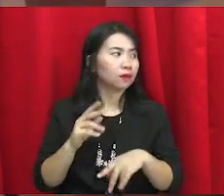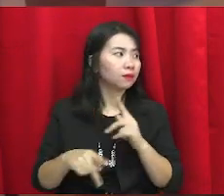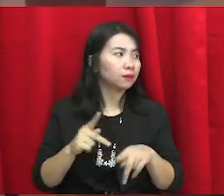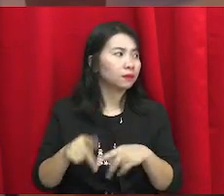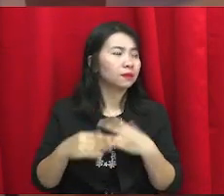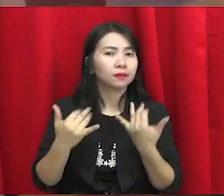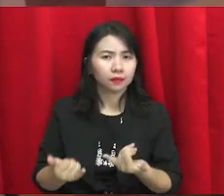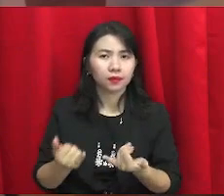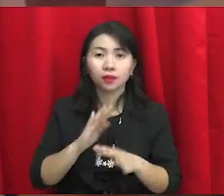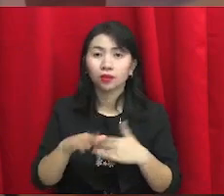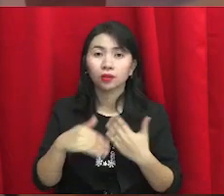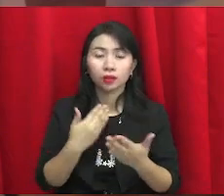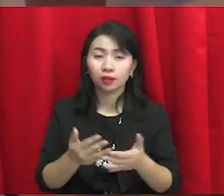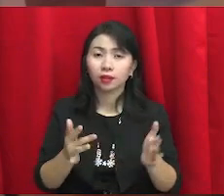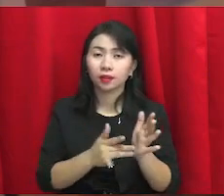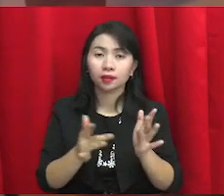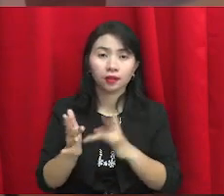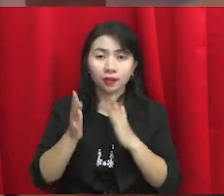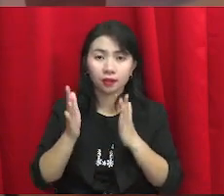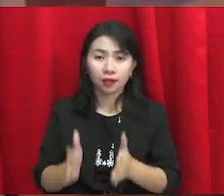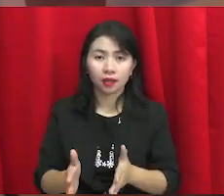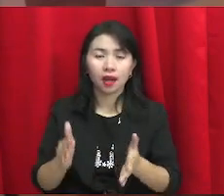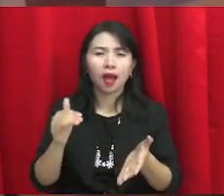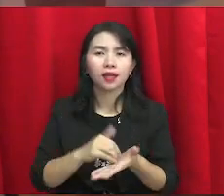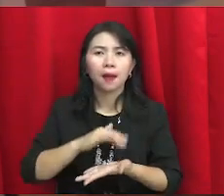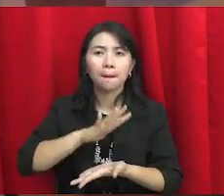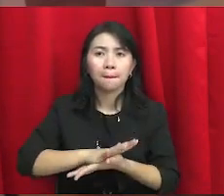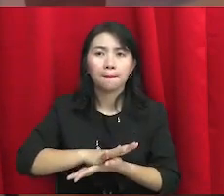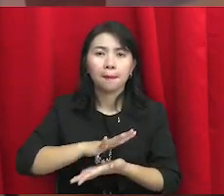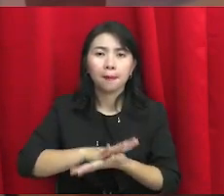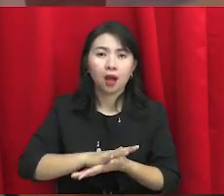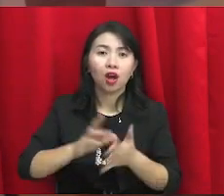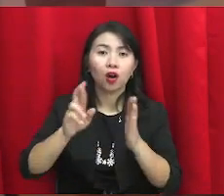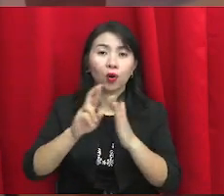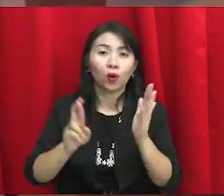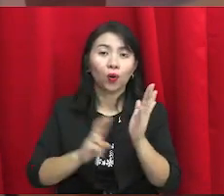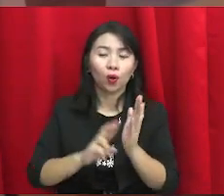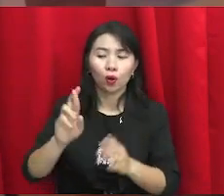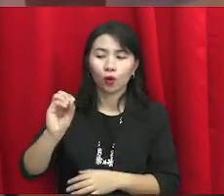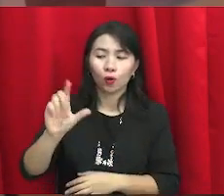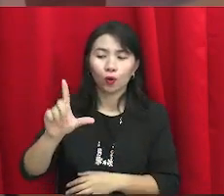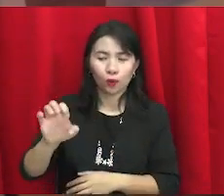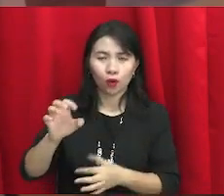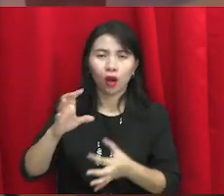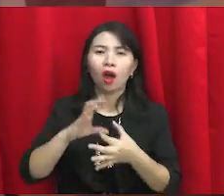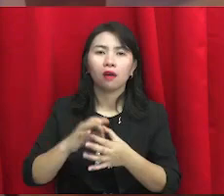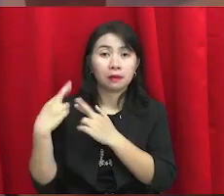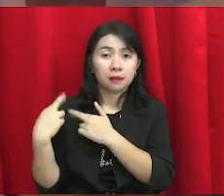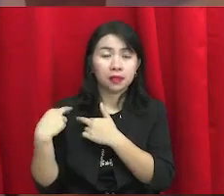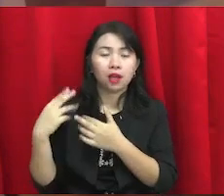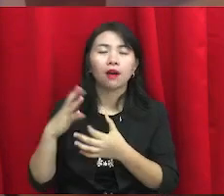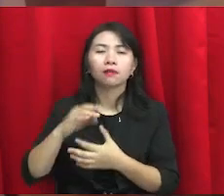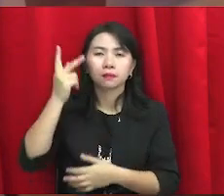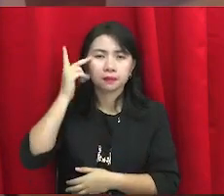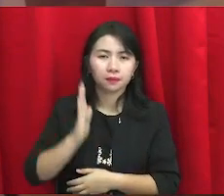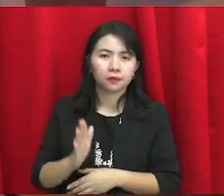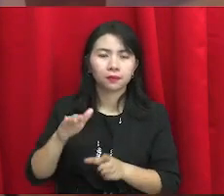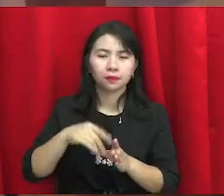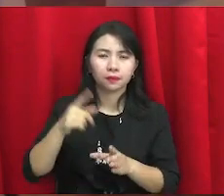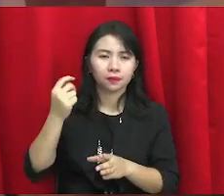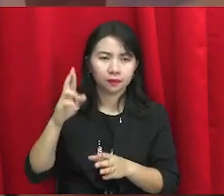Kristiyano, ang papel ng pastor nila sa buhay nila.